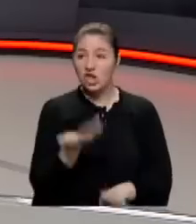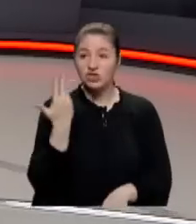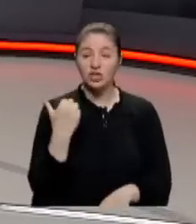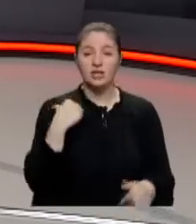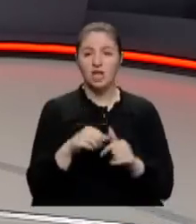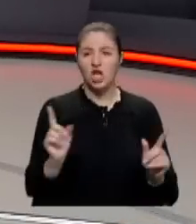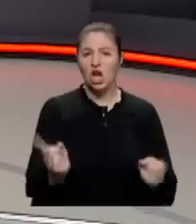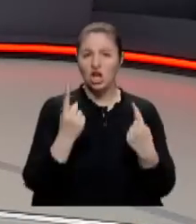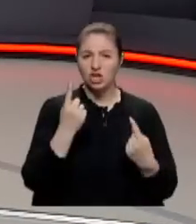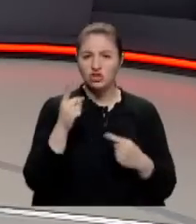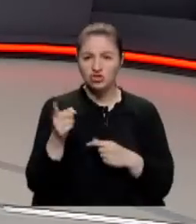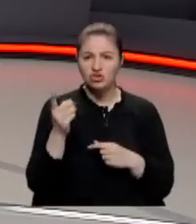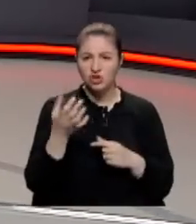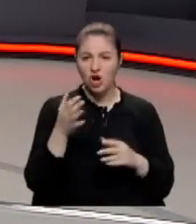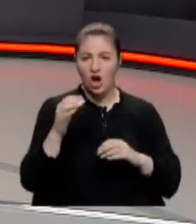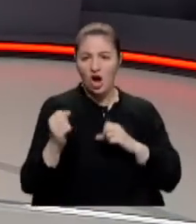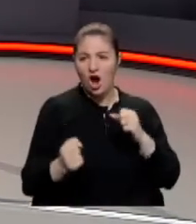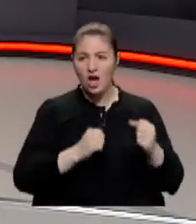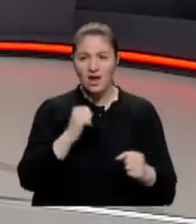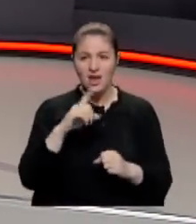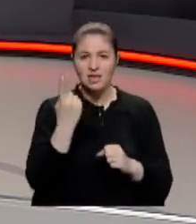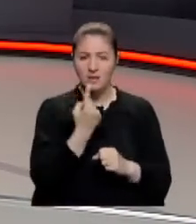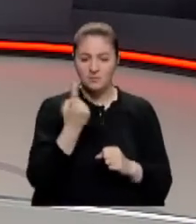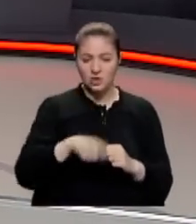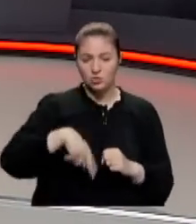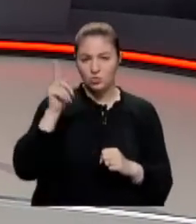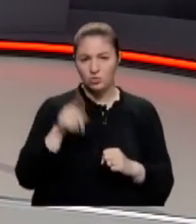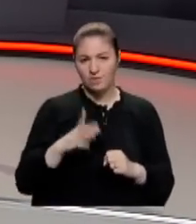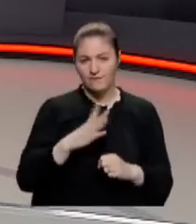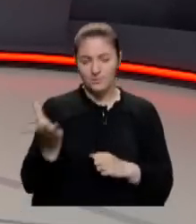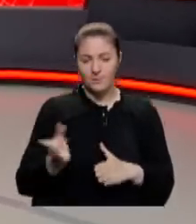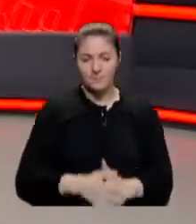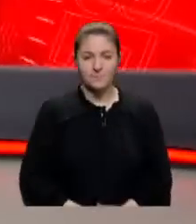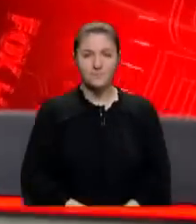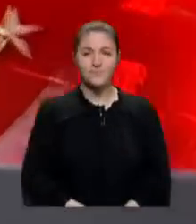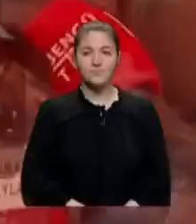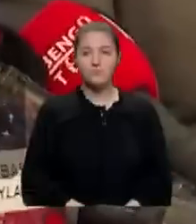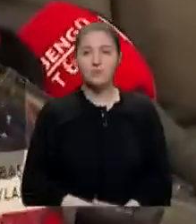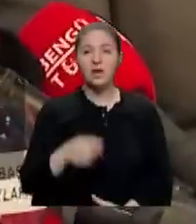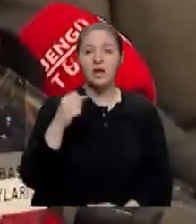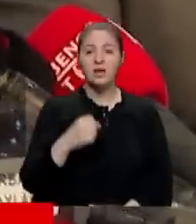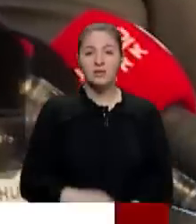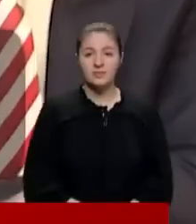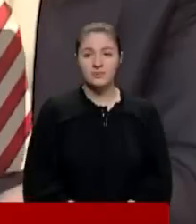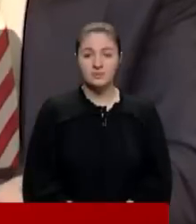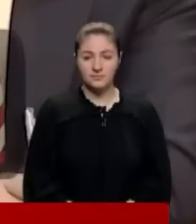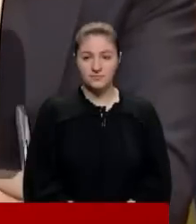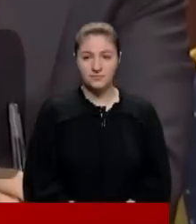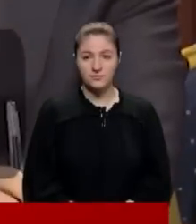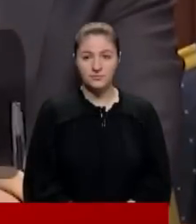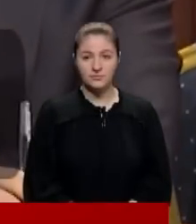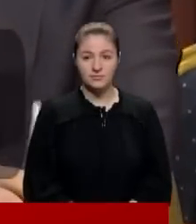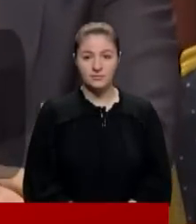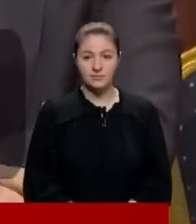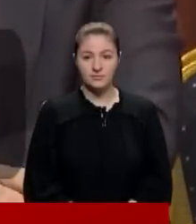Yine ilginç Hareketli bir günden var Recep Tayyip Erdoğan